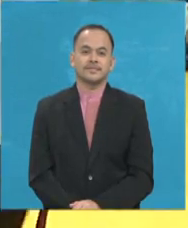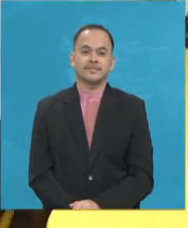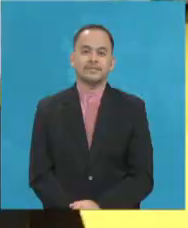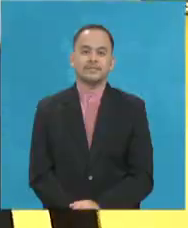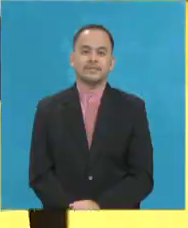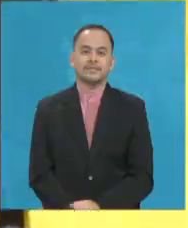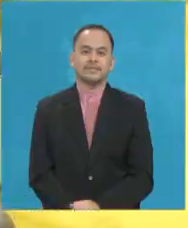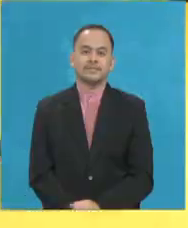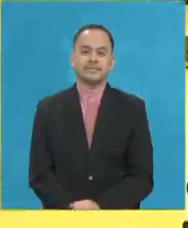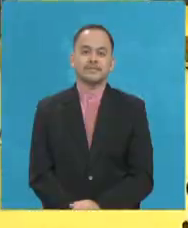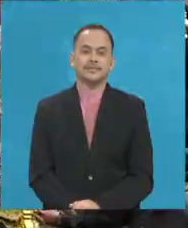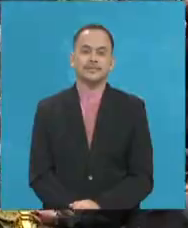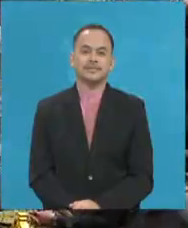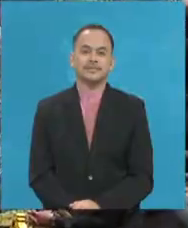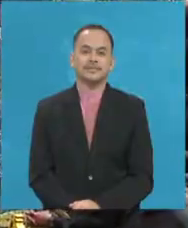hai hai